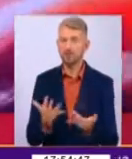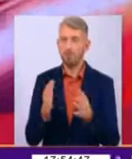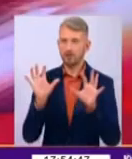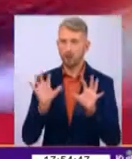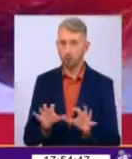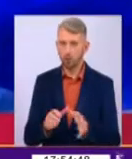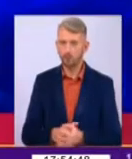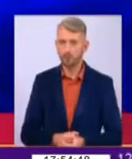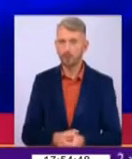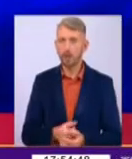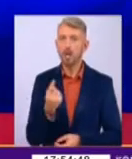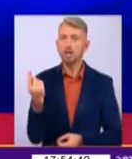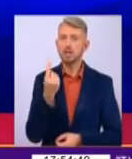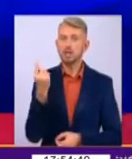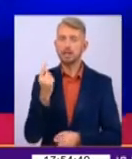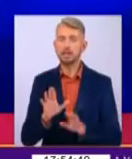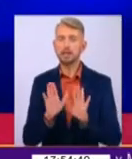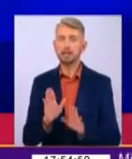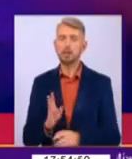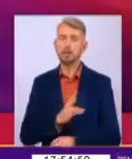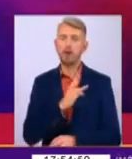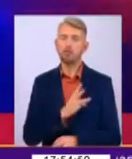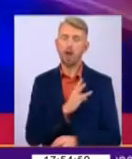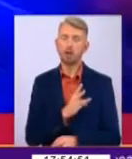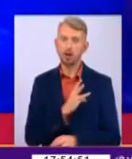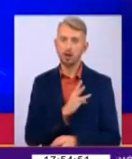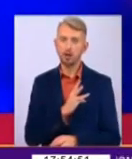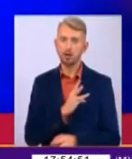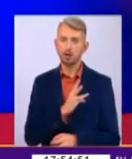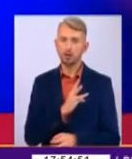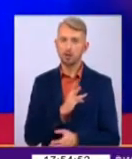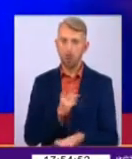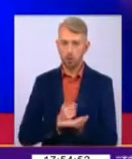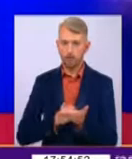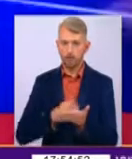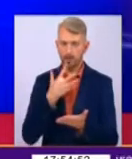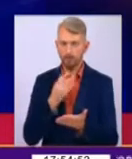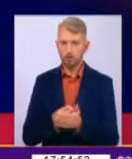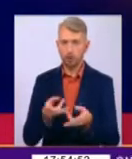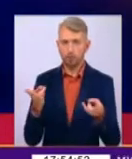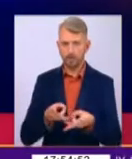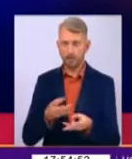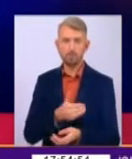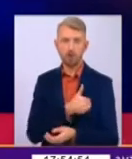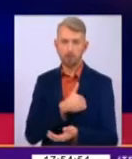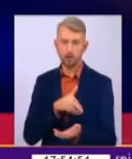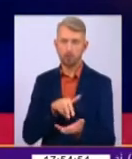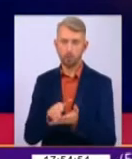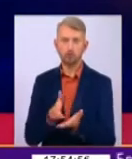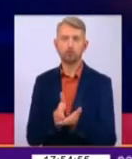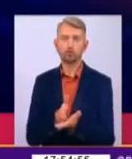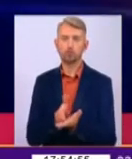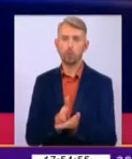закону. Єдине тільки бажання довести свою необхідність і бажання проходити служби.